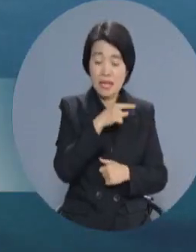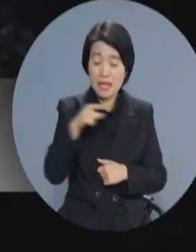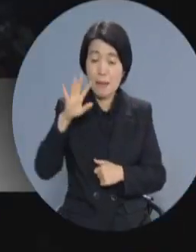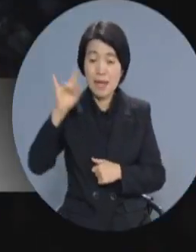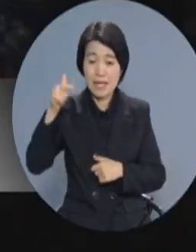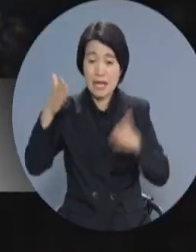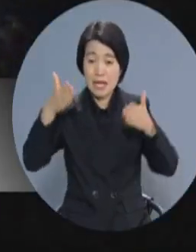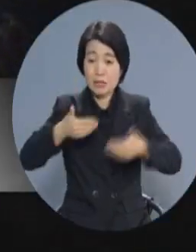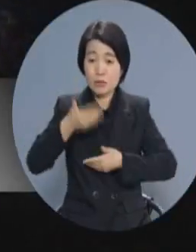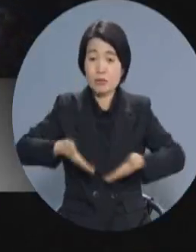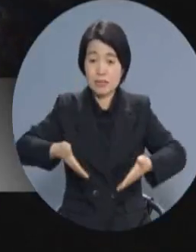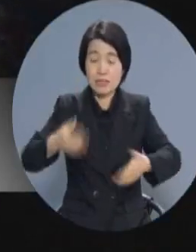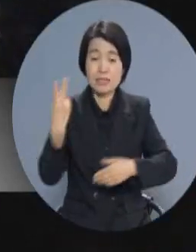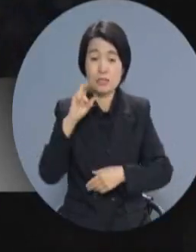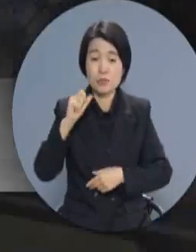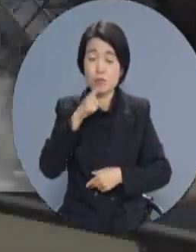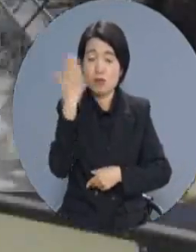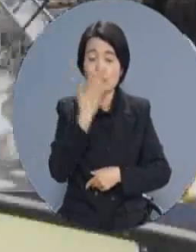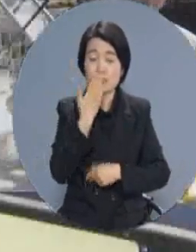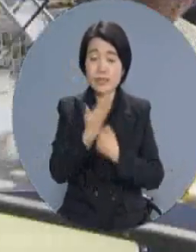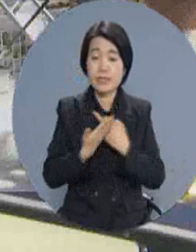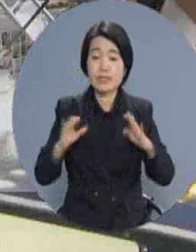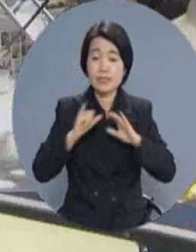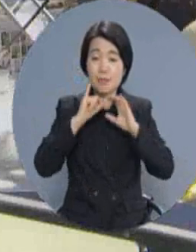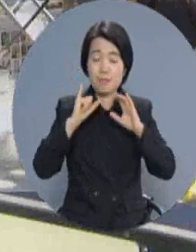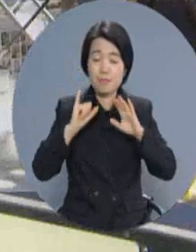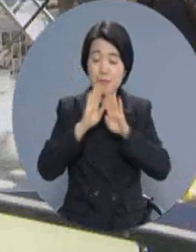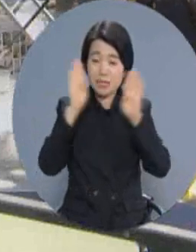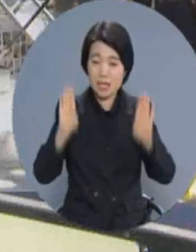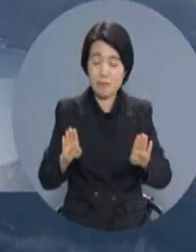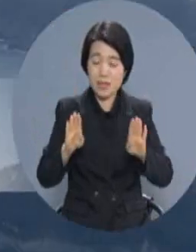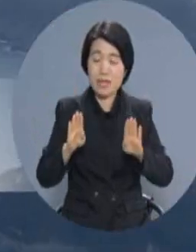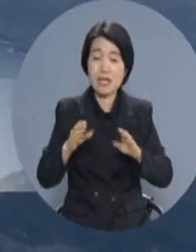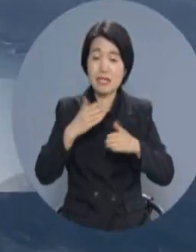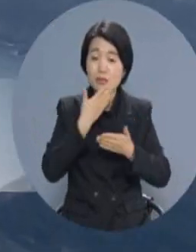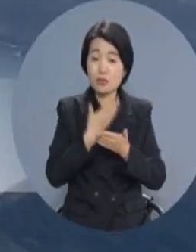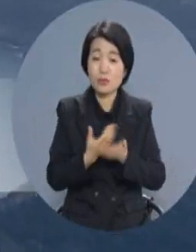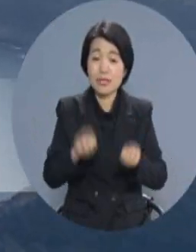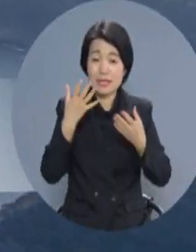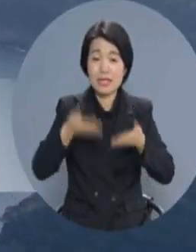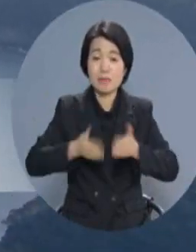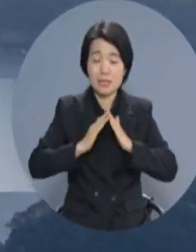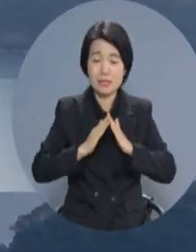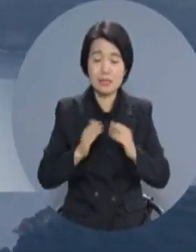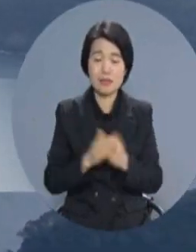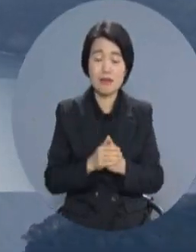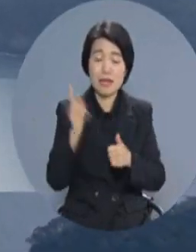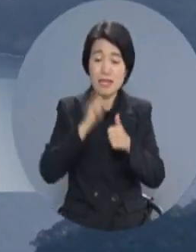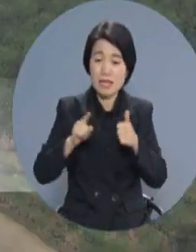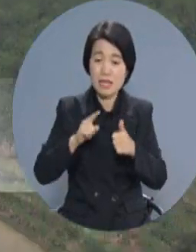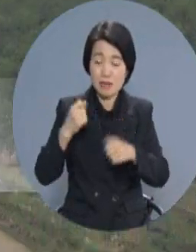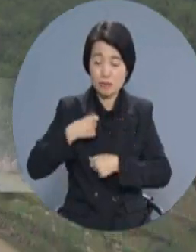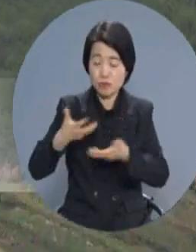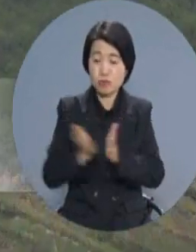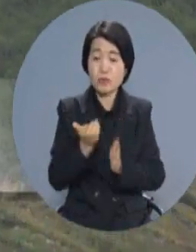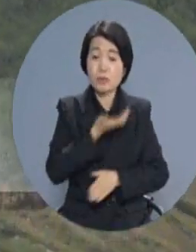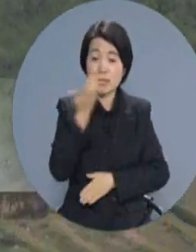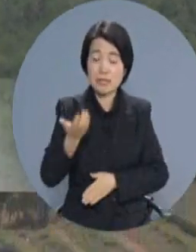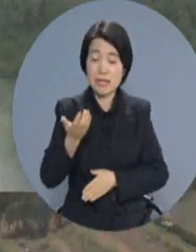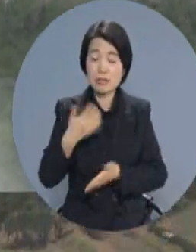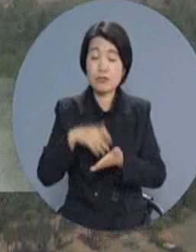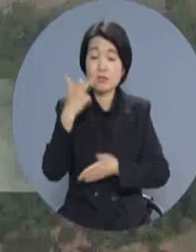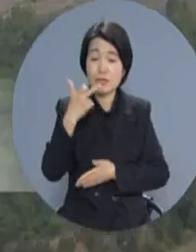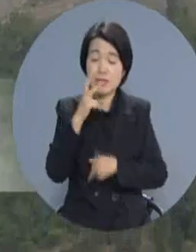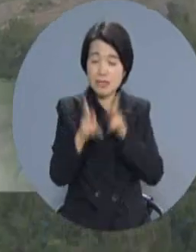건설, 2026 여수 세계 선박람회 주행사장 기반 조서, 여수 향일항 군부대 이전 등 17개 사업에